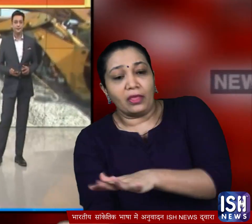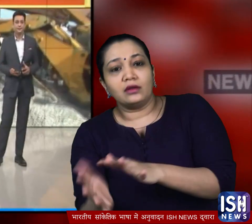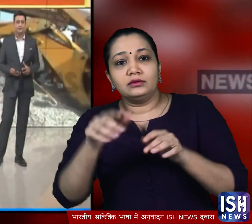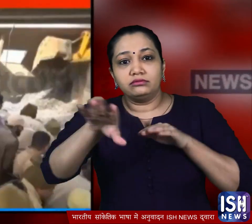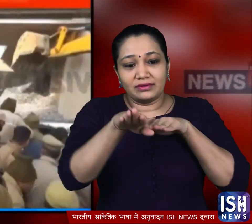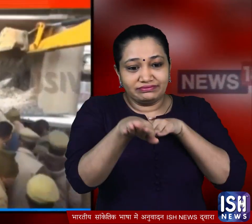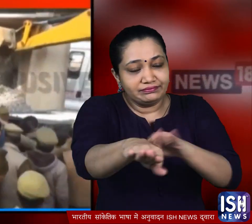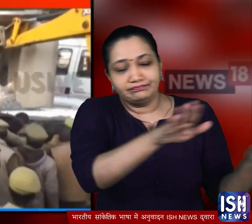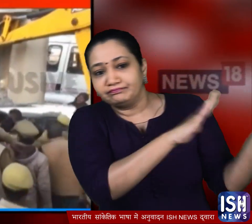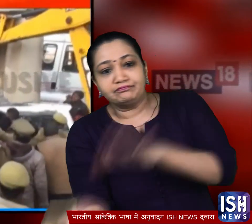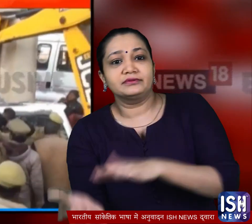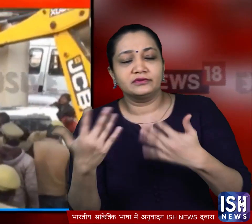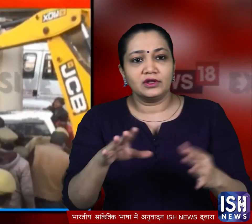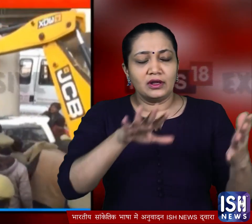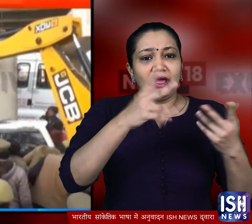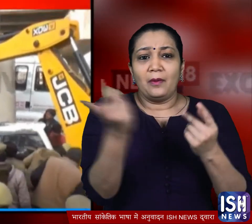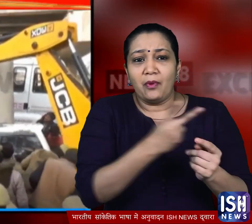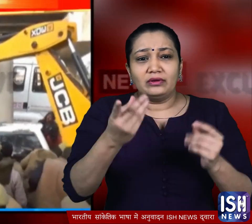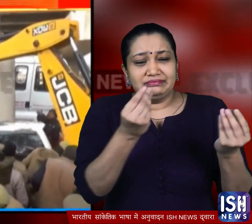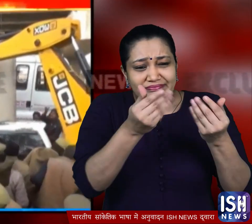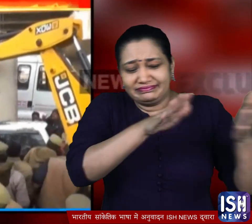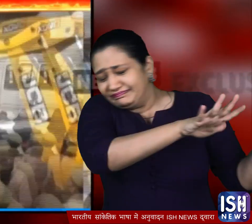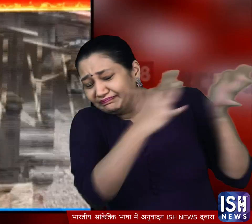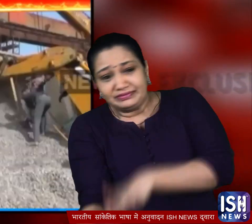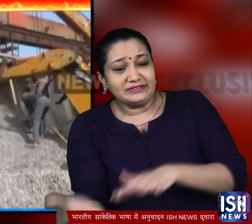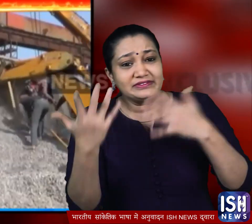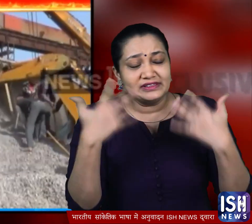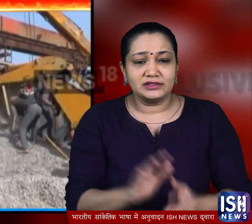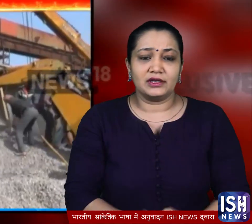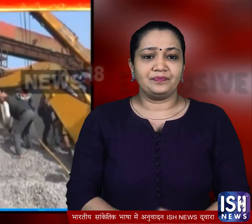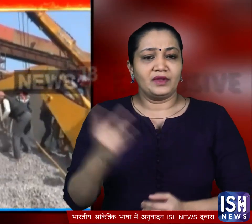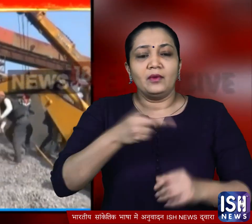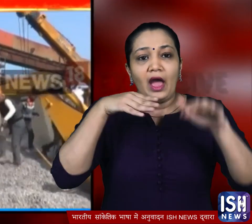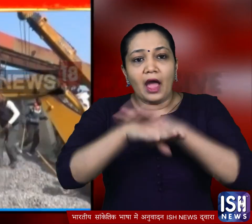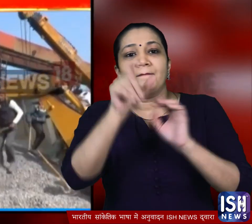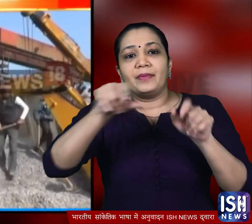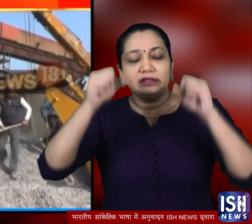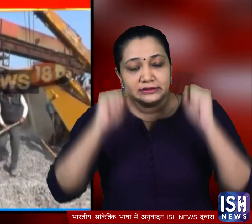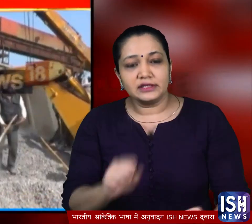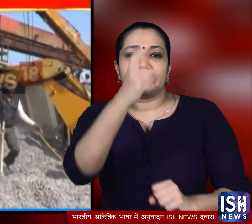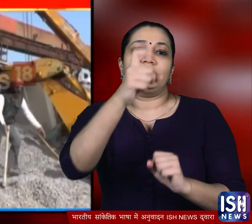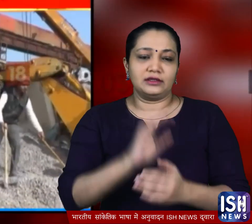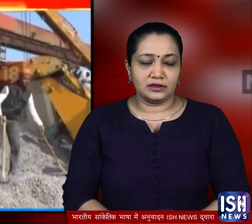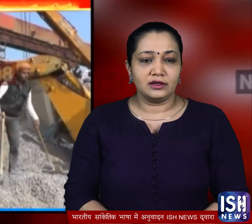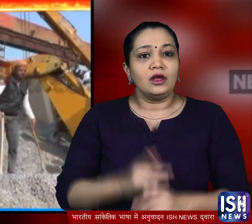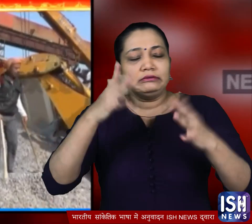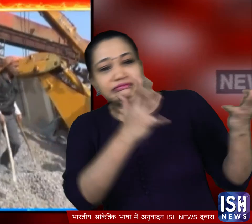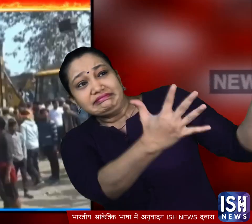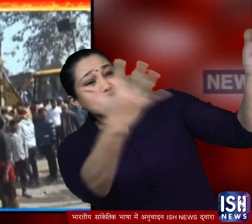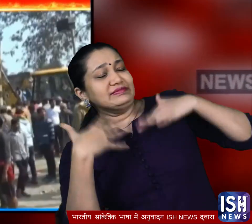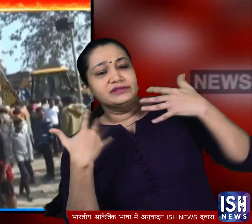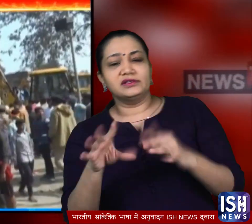गया और वो दोनों गाड़ियां गिट्टियों के नीचे दब गईं। खबर है कि दोनों गाड़ियों में 7 लोग सवार थे, जो मलबे के नीचे ही